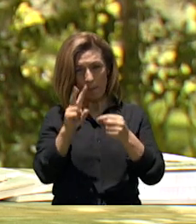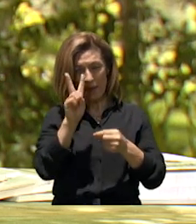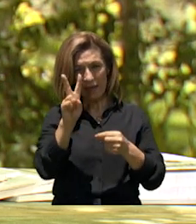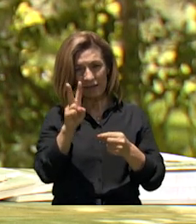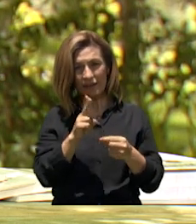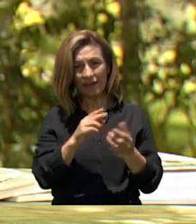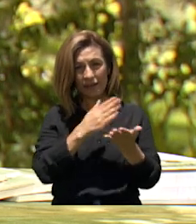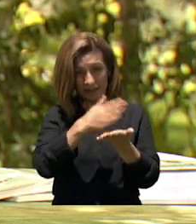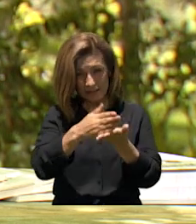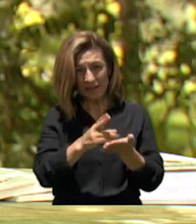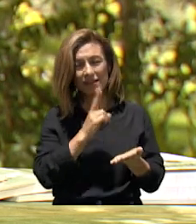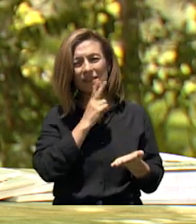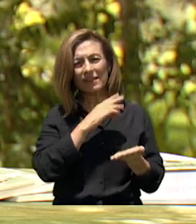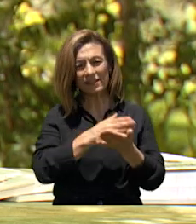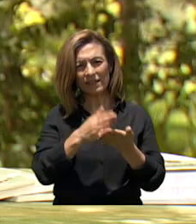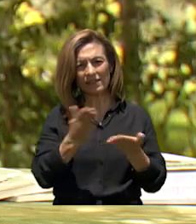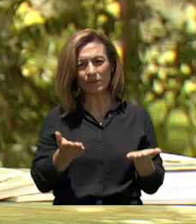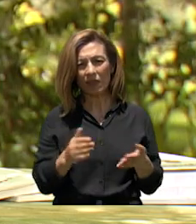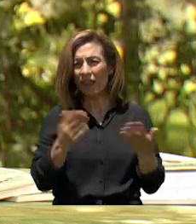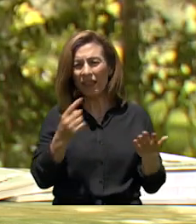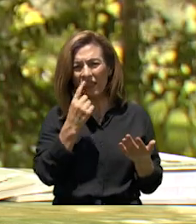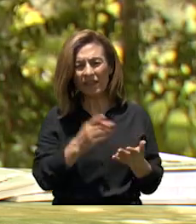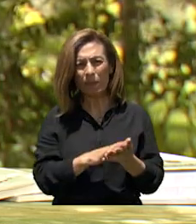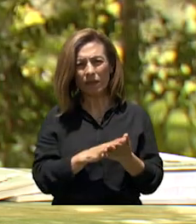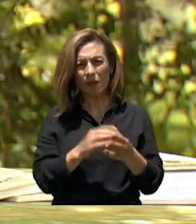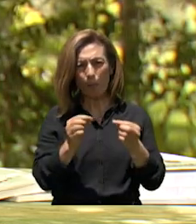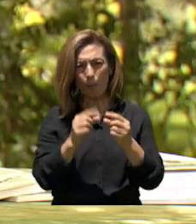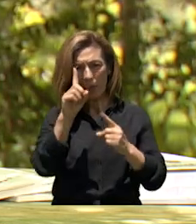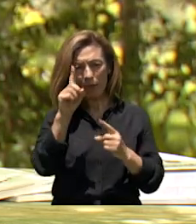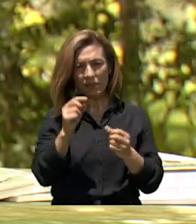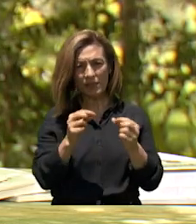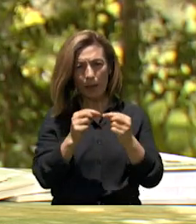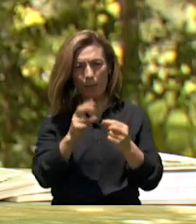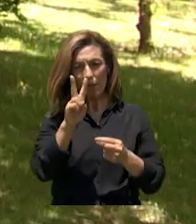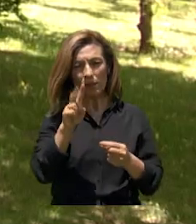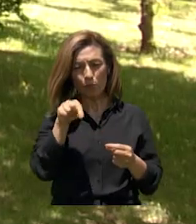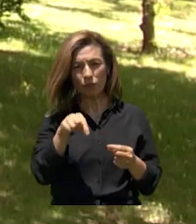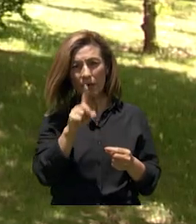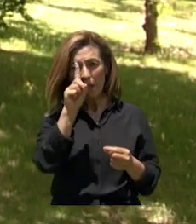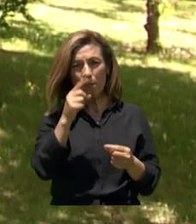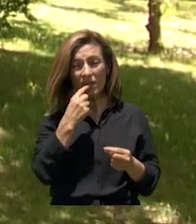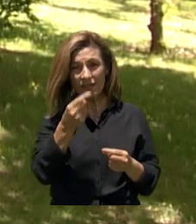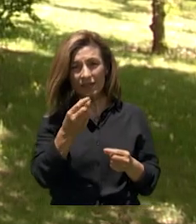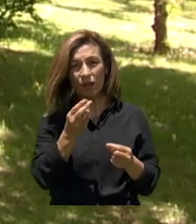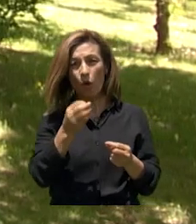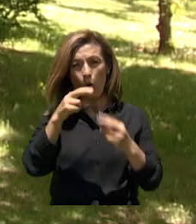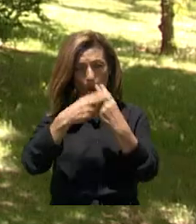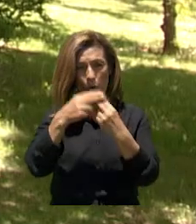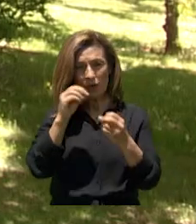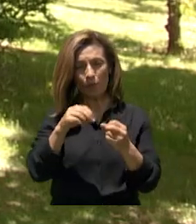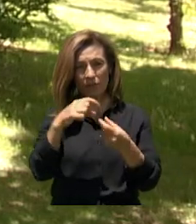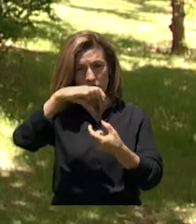İngilizce dersleri yapacağız B1 ve B2 Ne demek bunlar bir dil öğrenmek için uluslararası